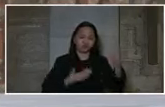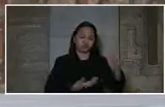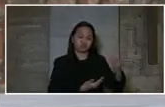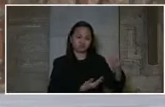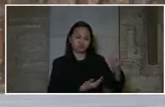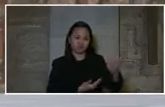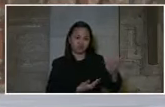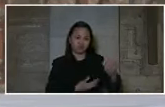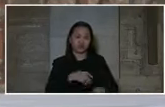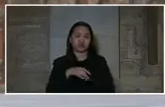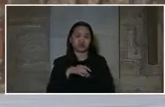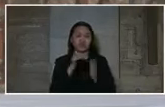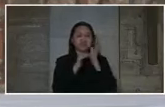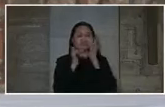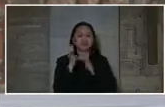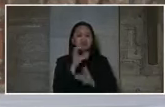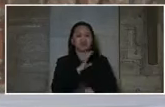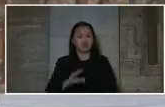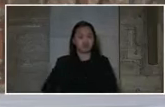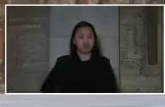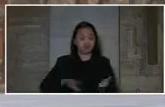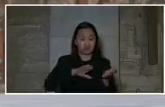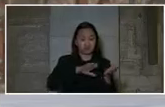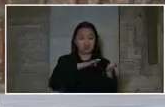kandungan ng walang buhay,